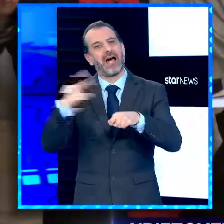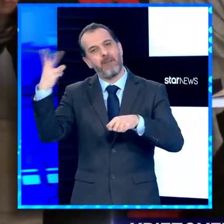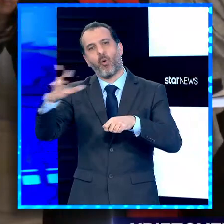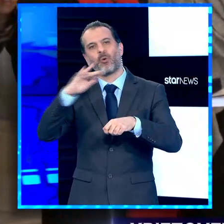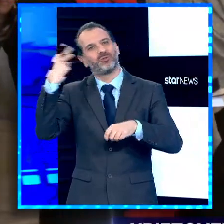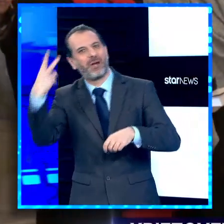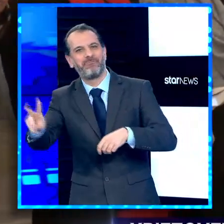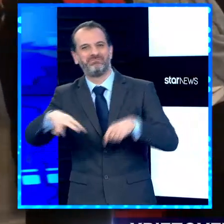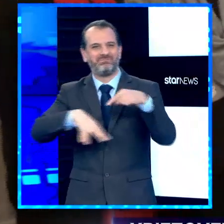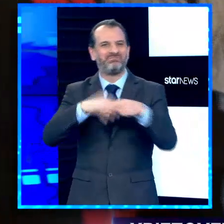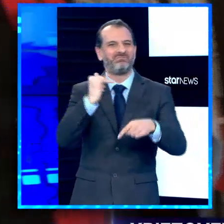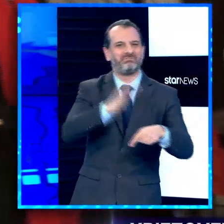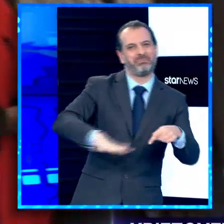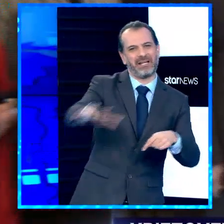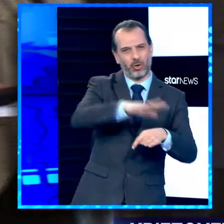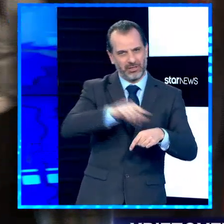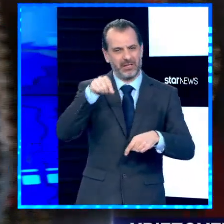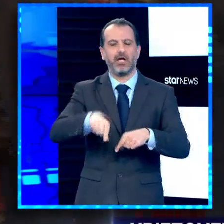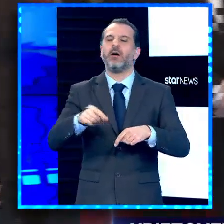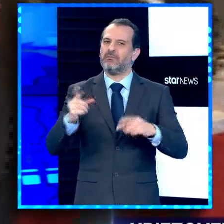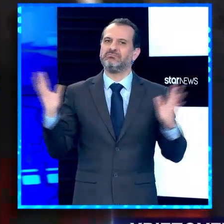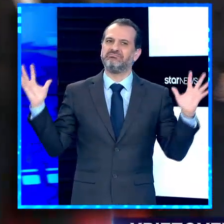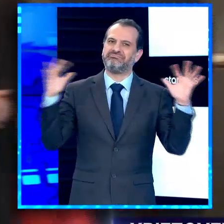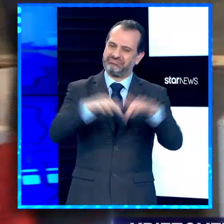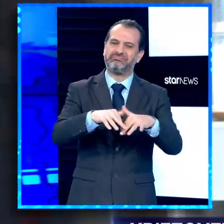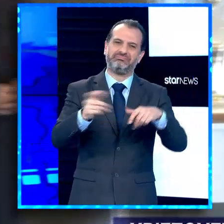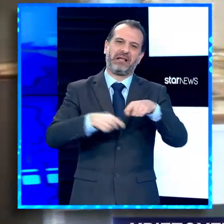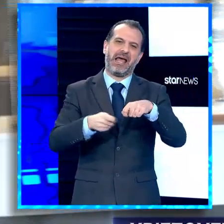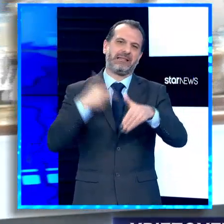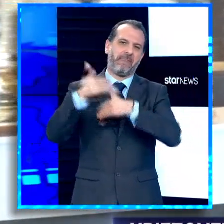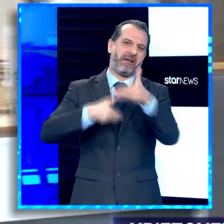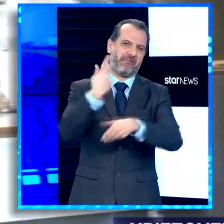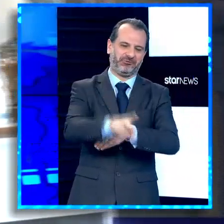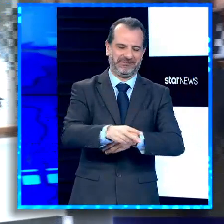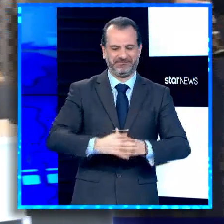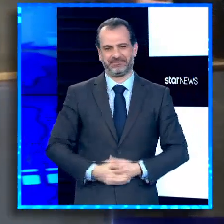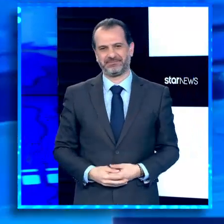Διάλεκτη από την Παναρκαδική Ομοσπονδία στο Περισσό. Ευχαριστώ πολύ, Κωστέ.